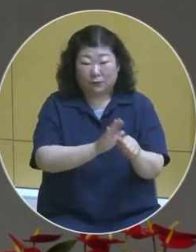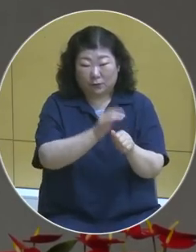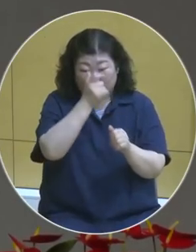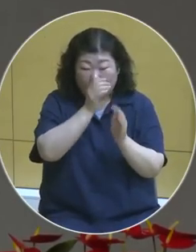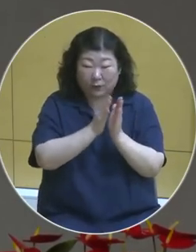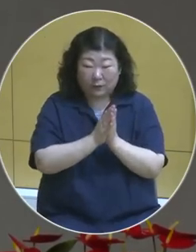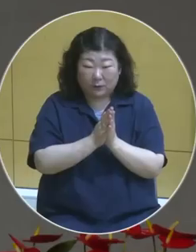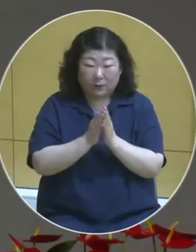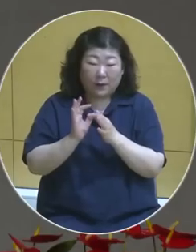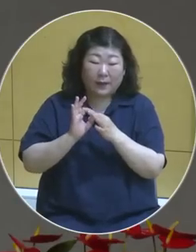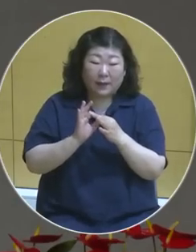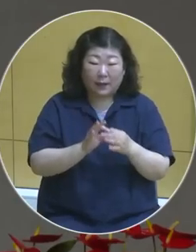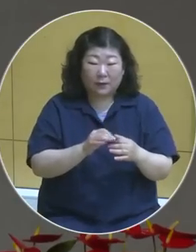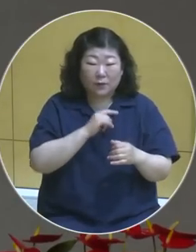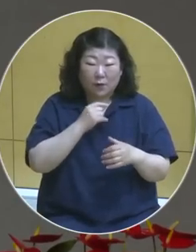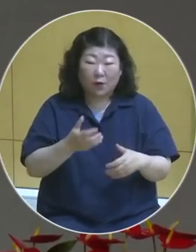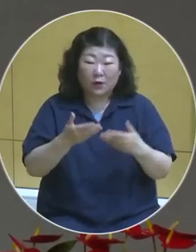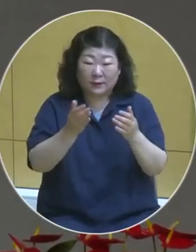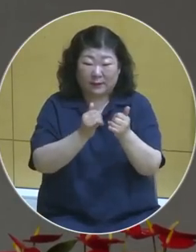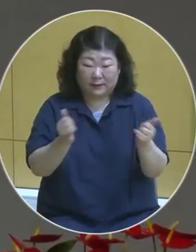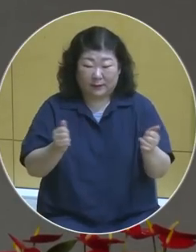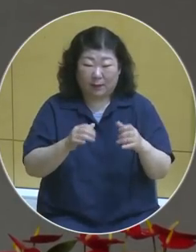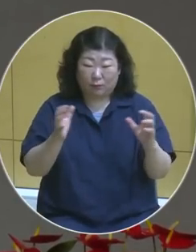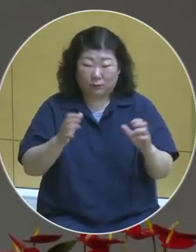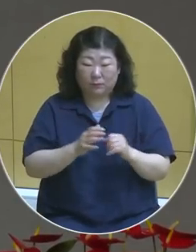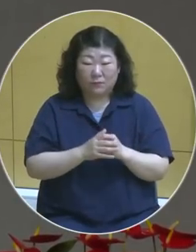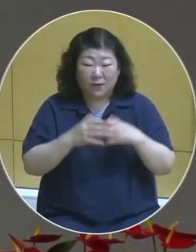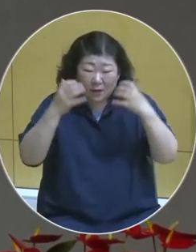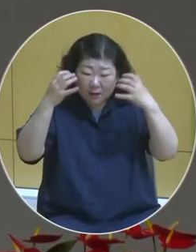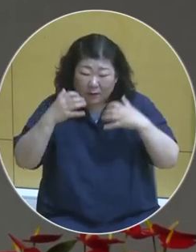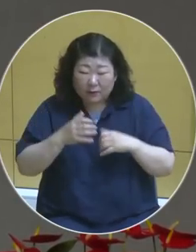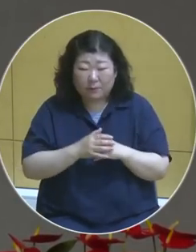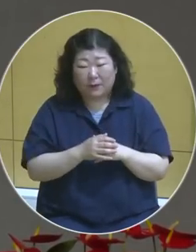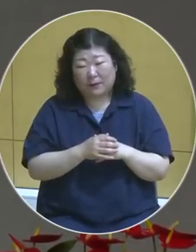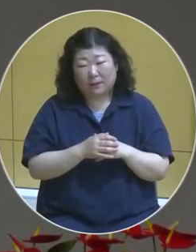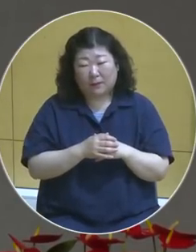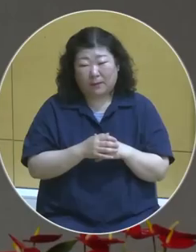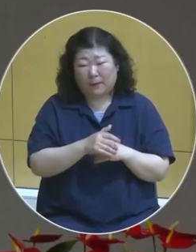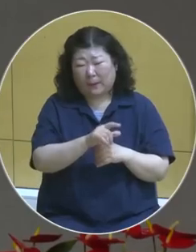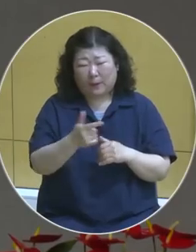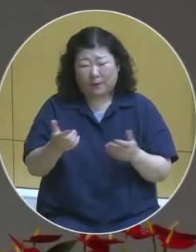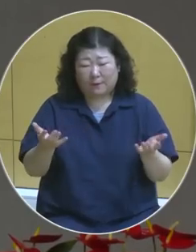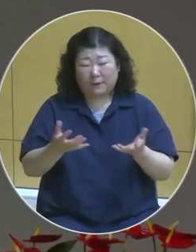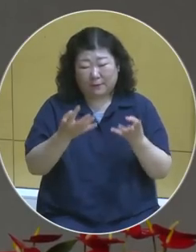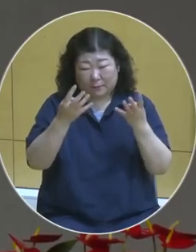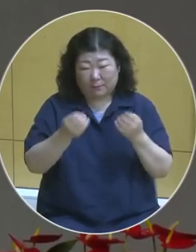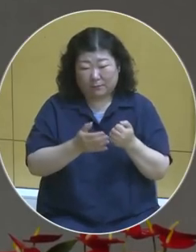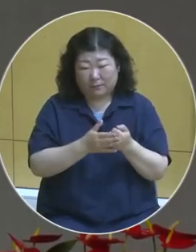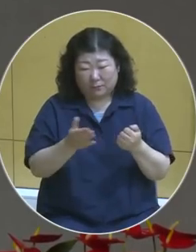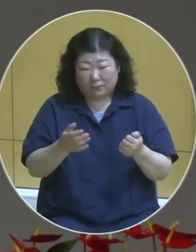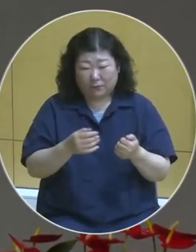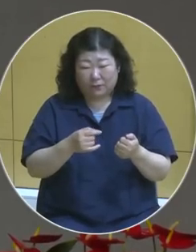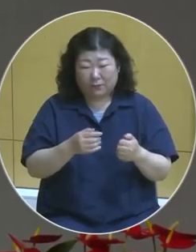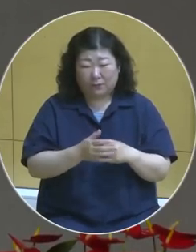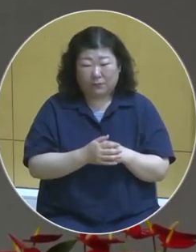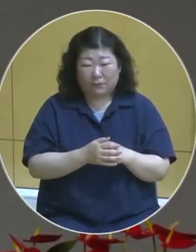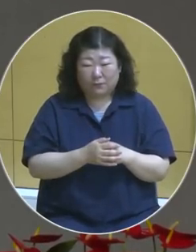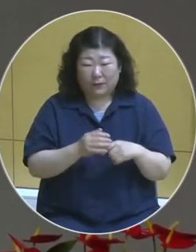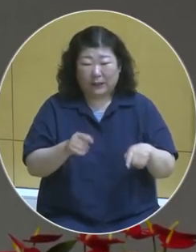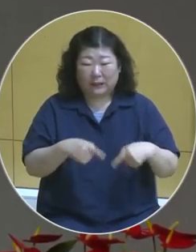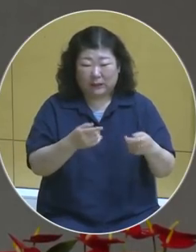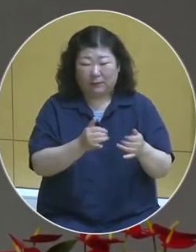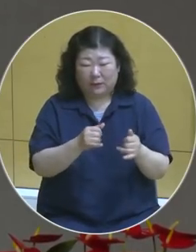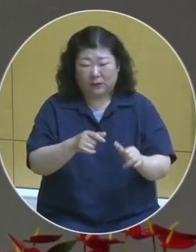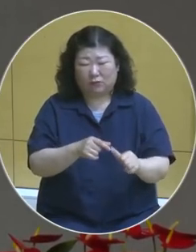계속 기도 헌신자 모집합니다. 여름에는 참 이게 스케줄이 다 많기 때문에 계속 이 헌신자를 구하기가 참